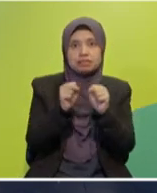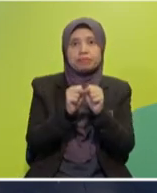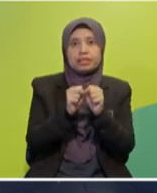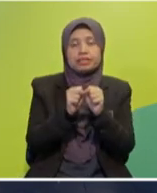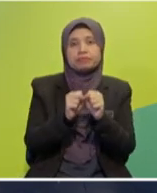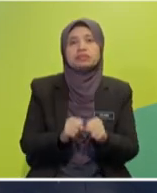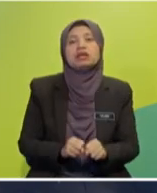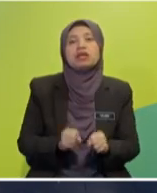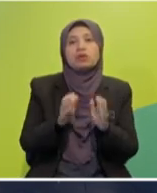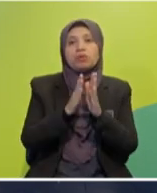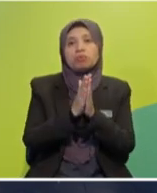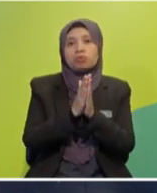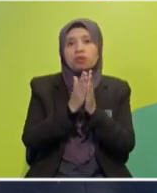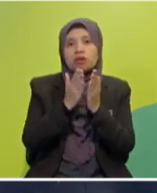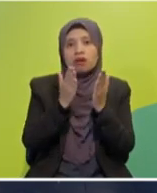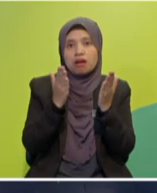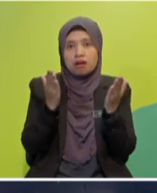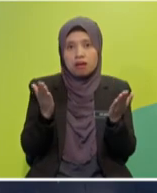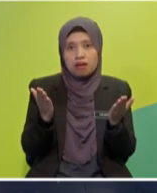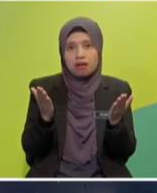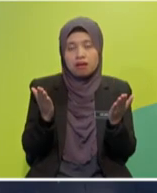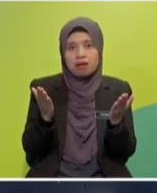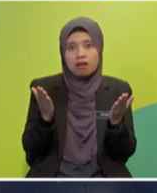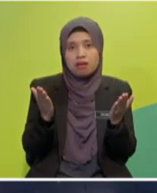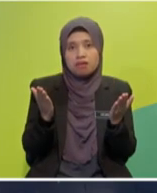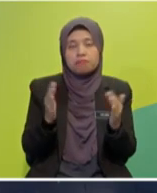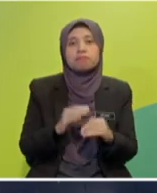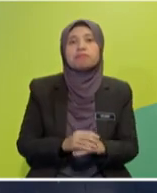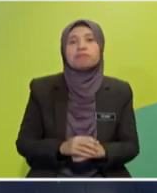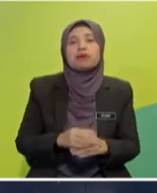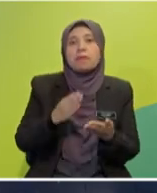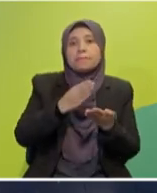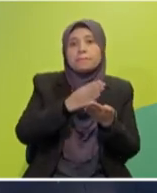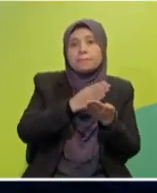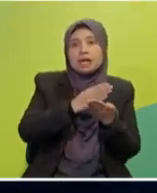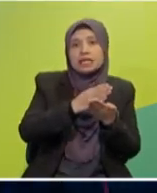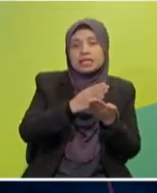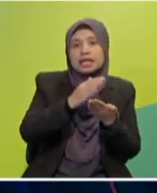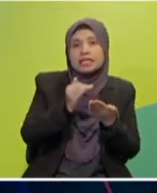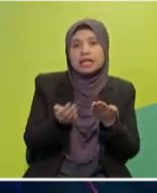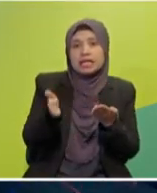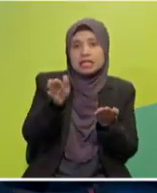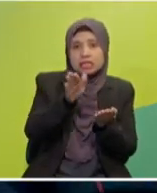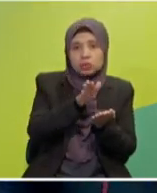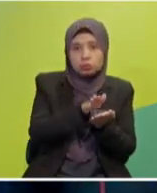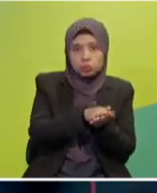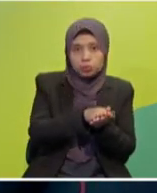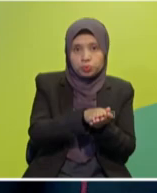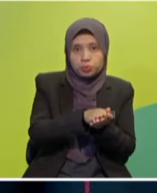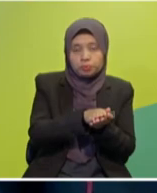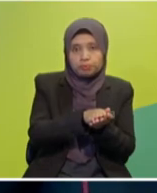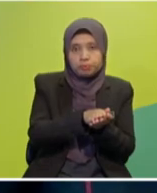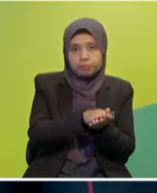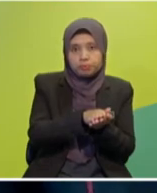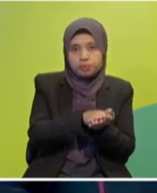Hanif, buka balik. Buka balik, cikgu. Buka balik. Bahagian yang tertutup ni, ini ada terbuka.